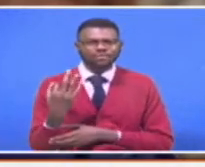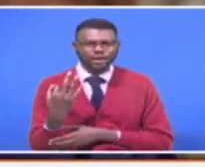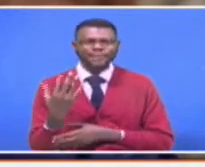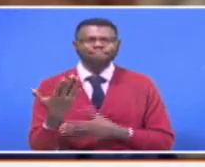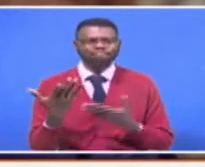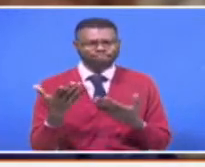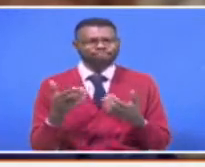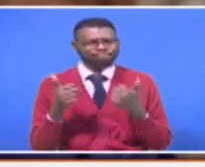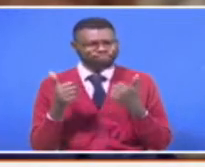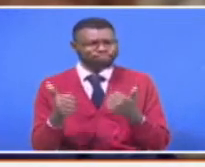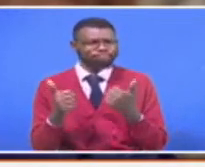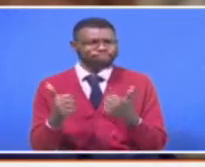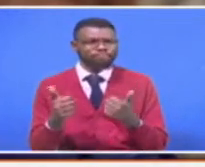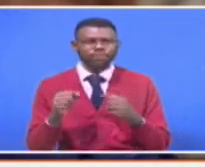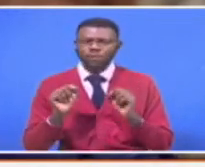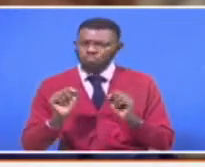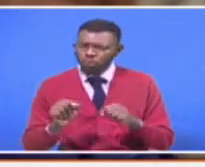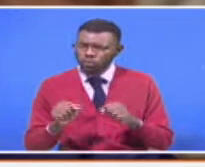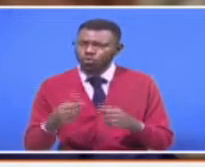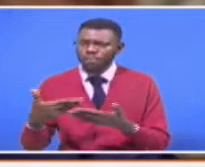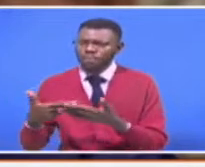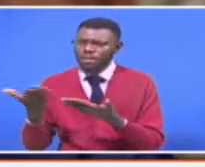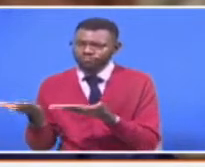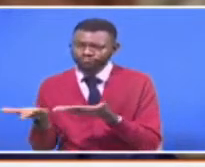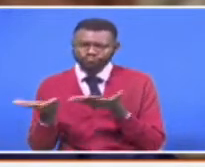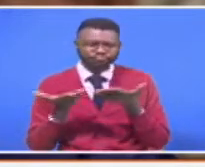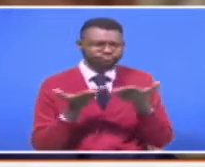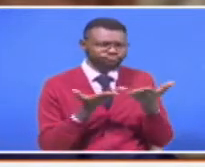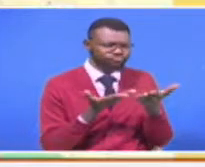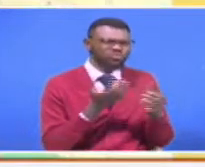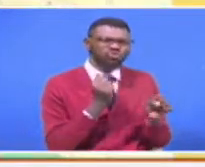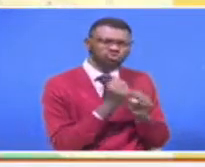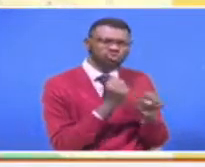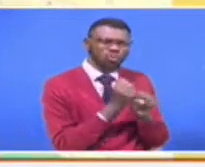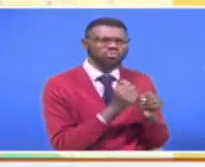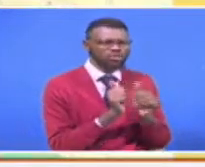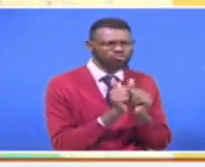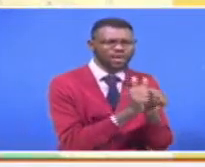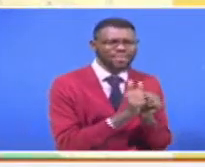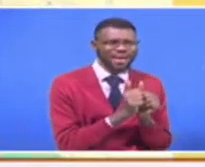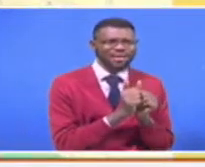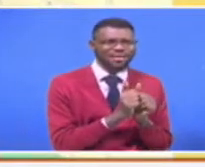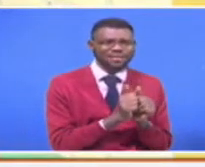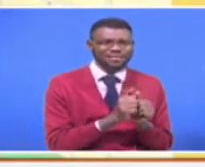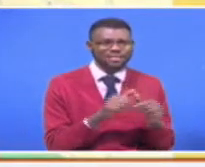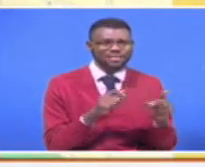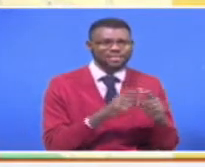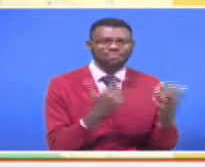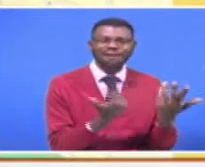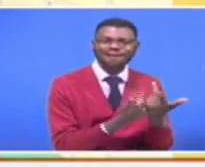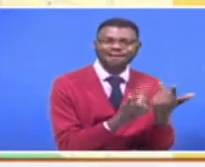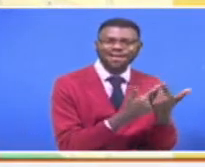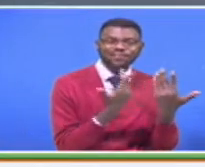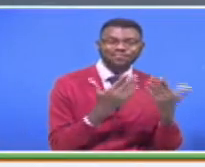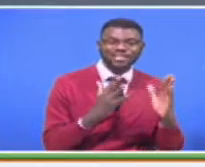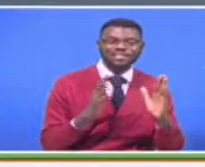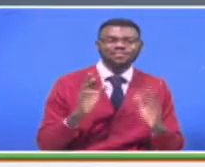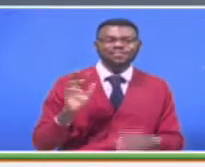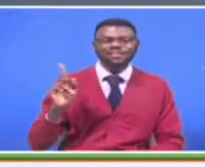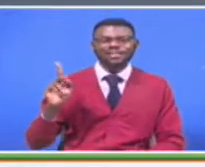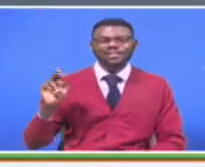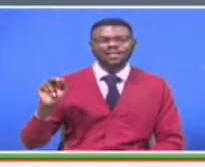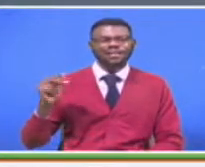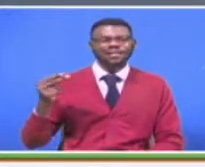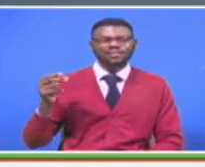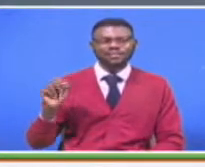afadhali. Unaweza beba huyo mtoto wako na uende nayo kazini. Takwimu kulingana na ripoti ya KDHS ya